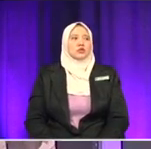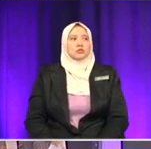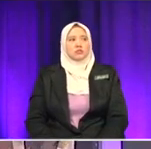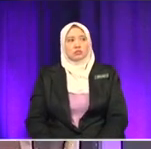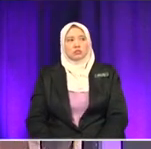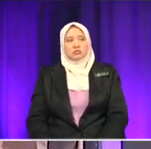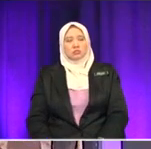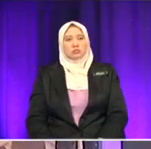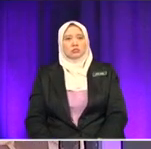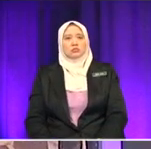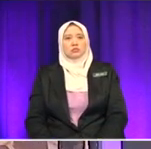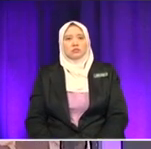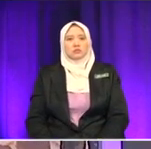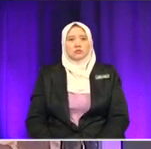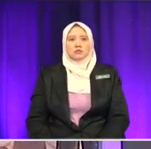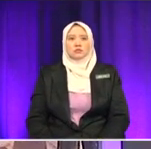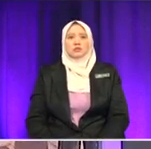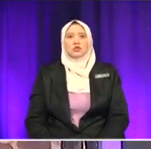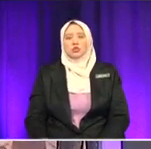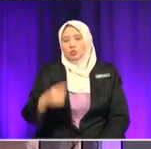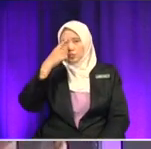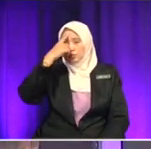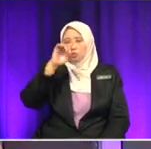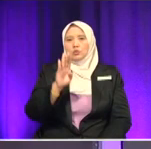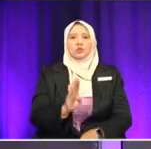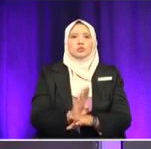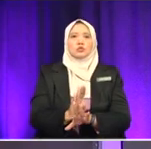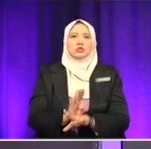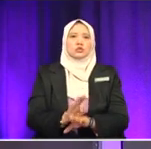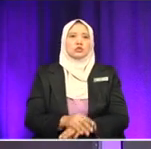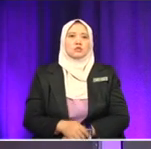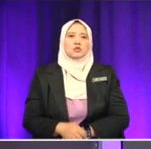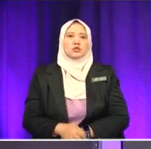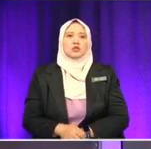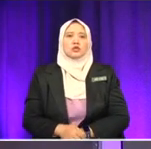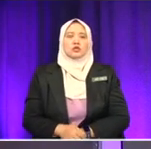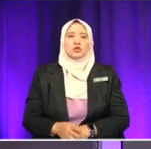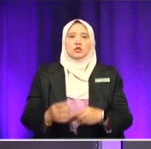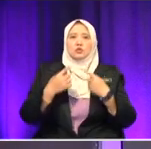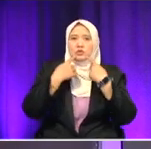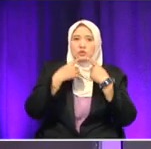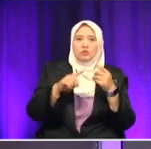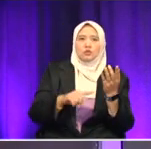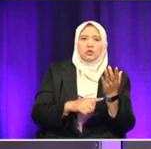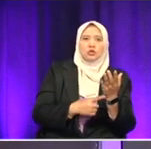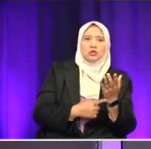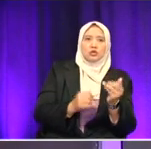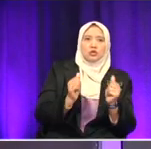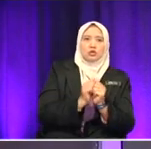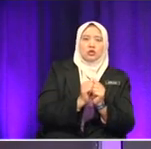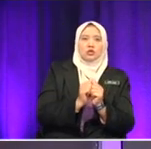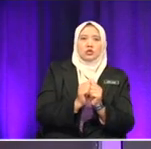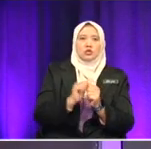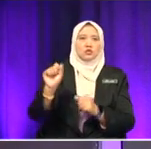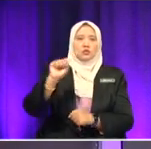nyatakan definisi secara operasi bagi bakteria. Maksudnya soalan kita, jawapan kita mestilah bermula dengan soalan